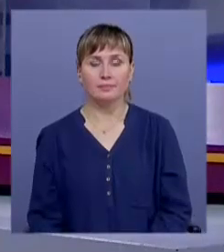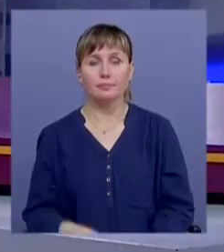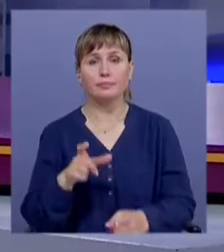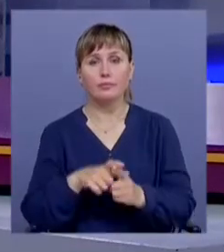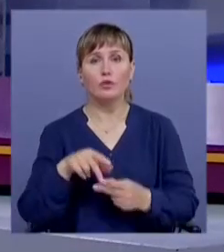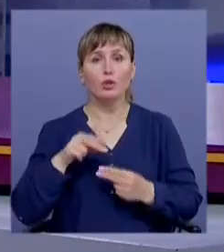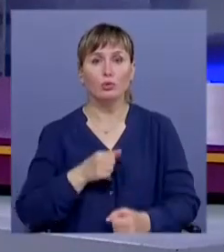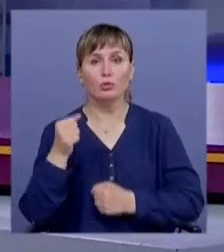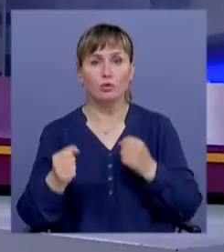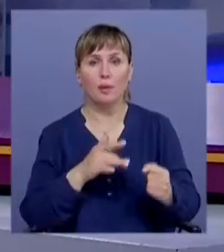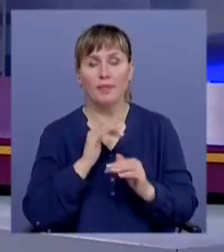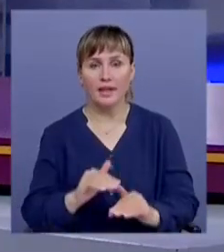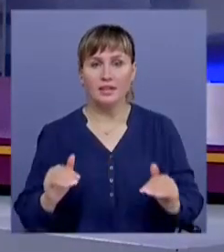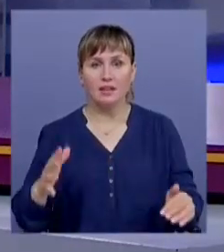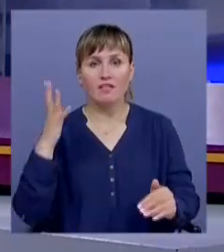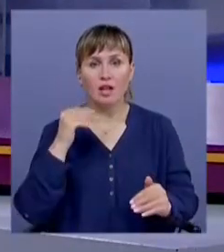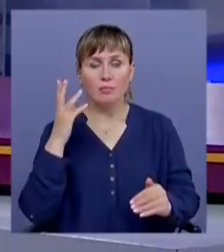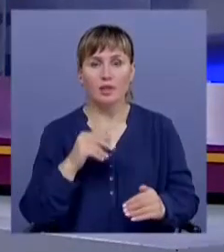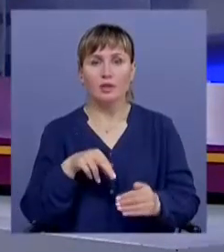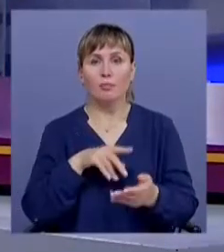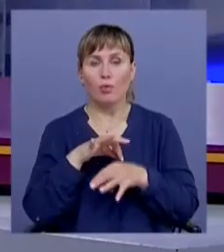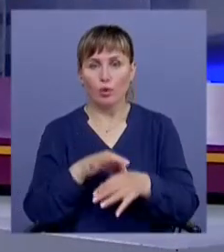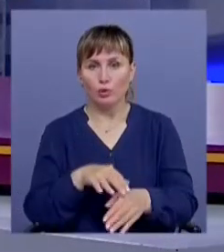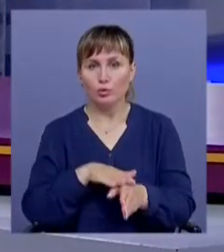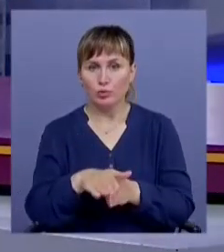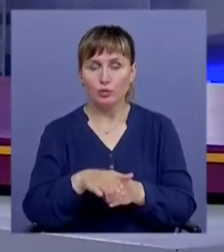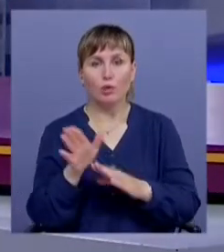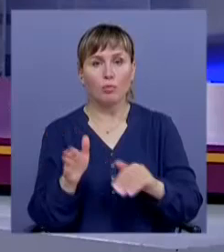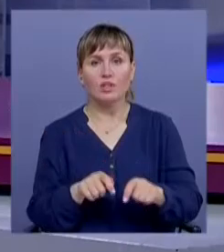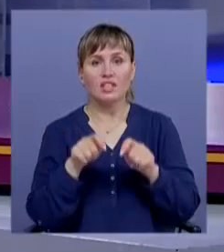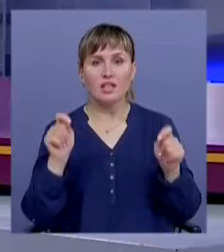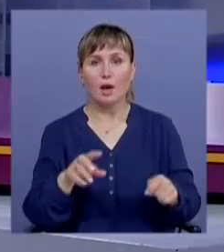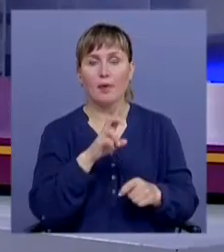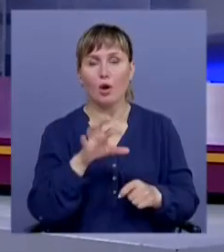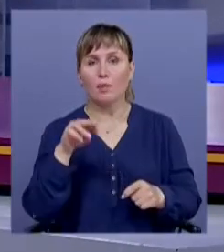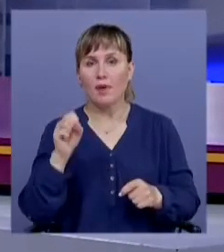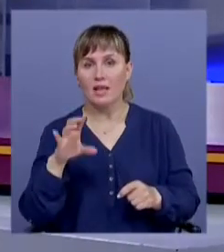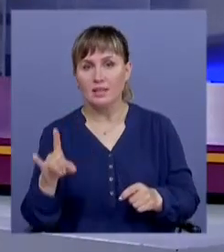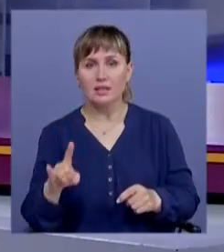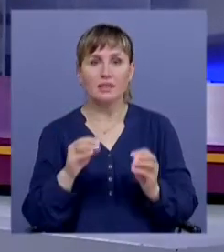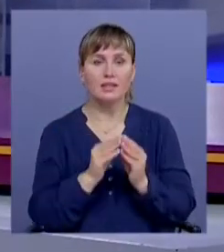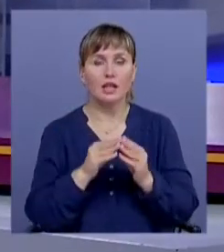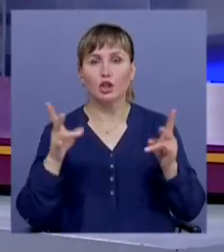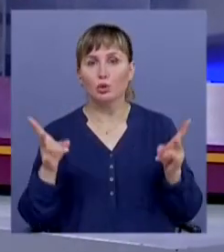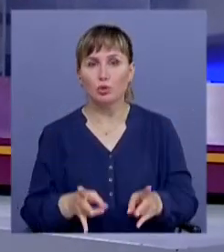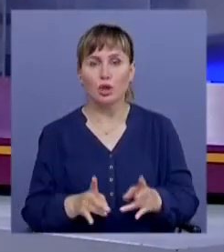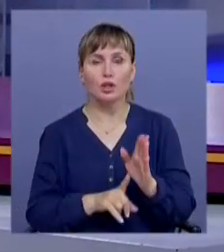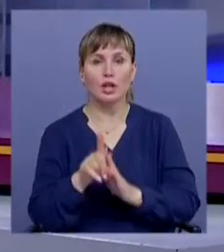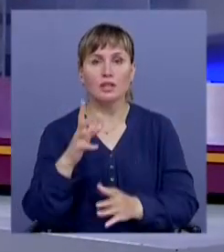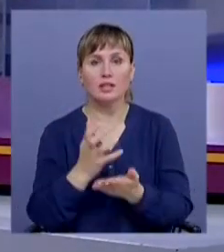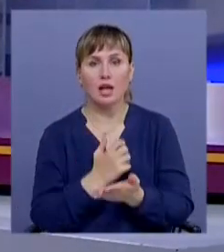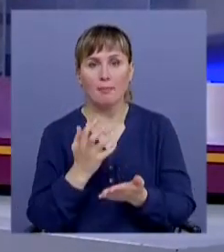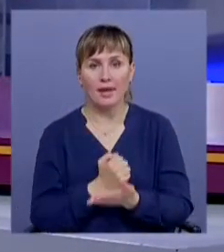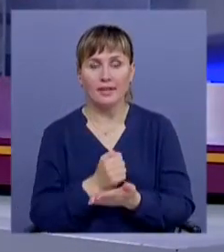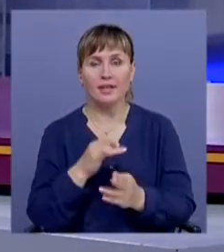К слову, трудоустройство многодетных в Алматы идет полным ходом. После запуска Бақытты отбасы десятки нуждающихся начали